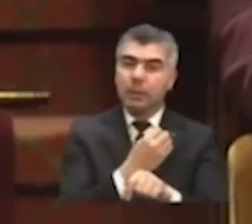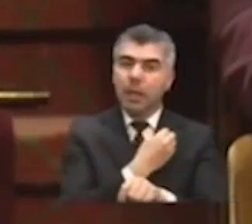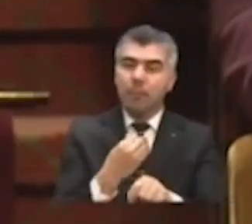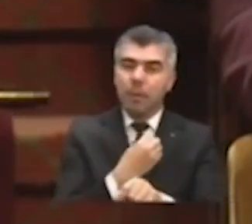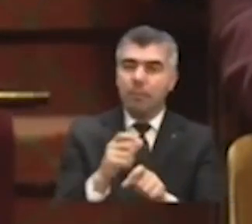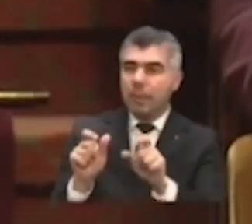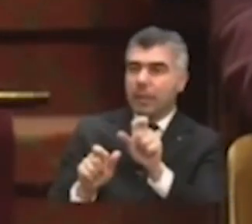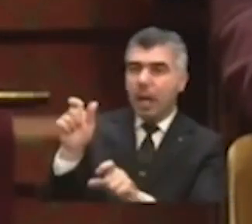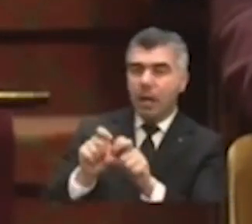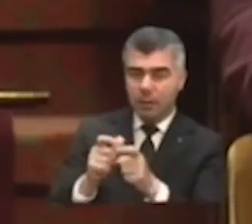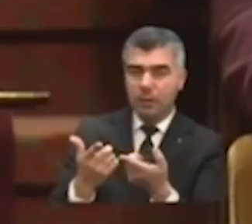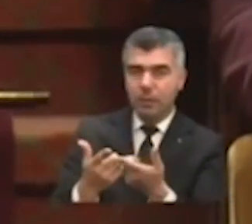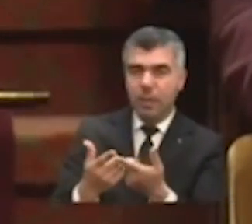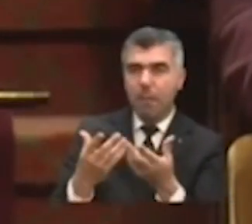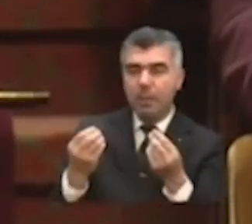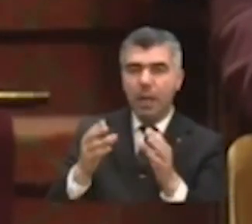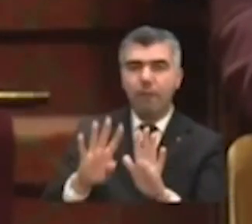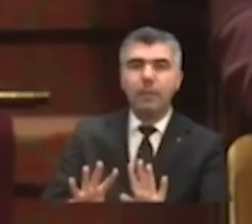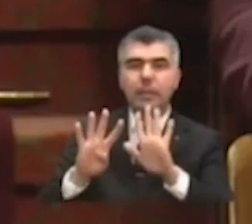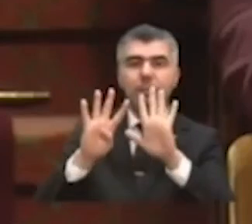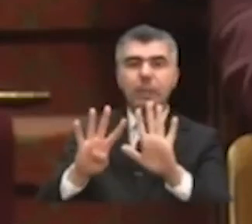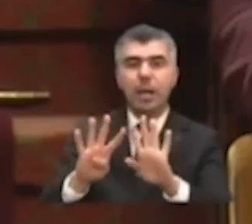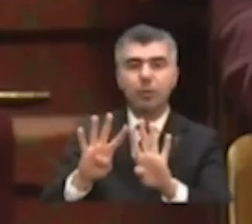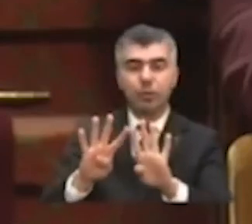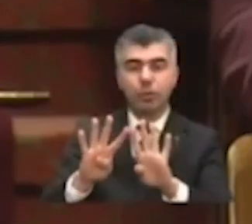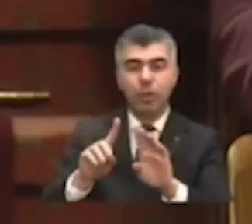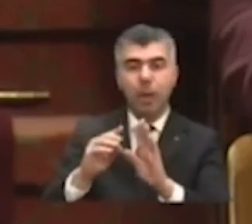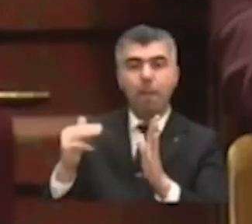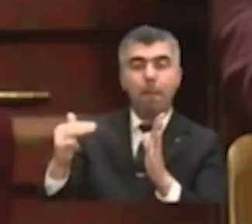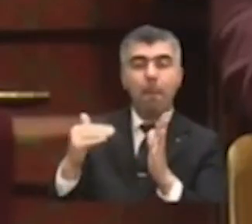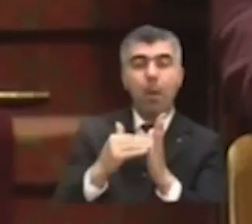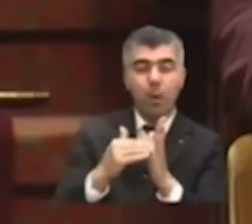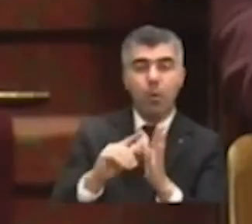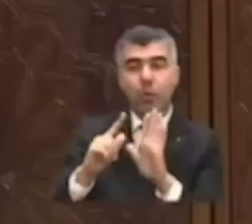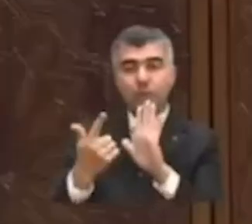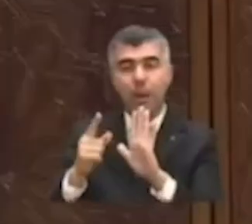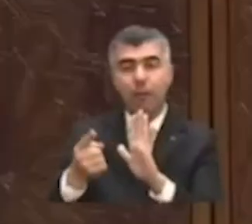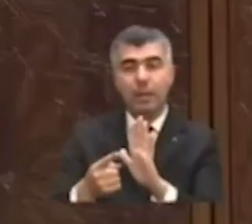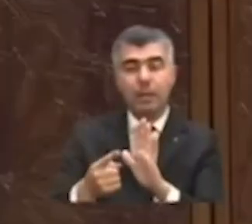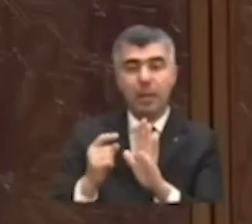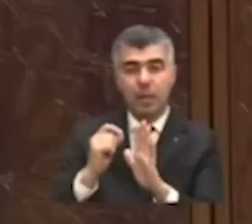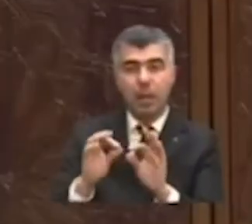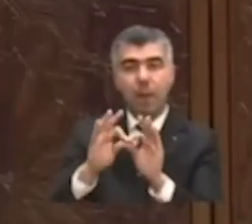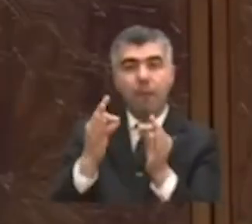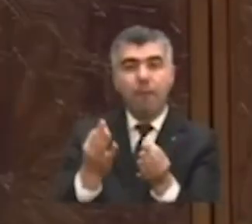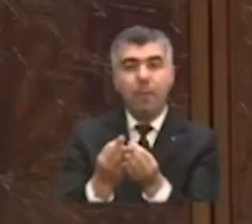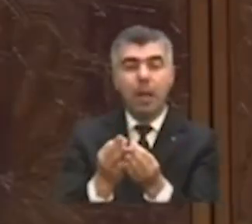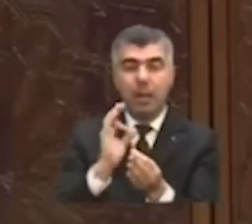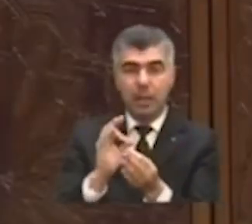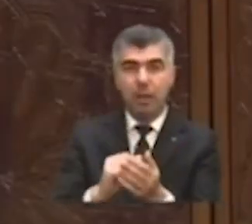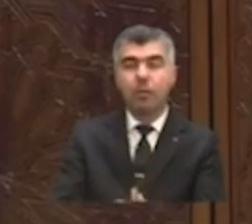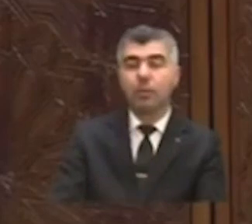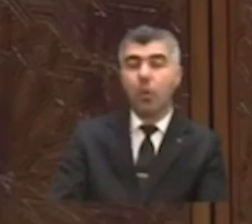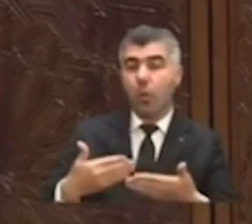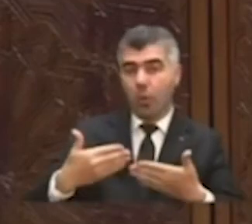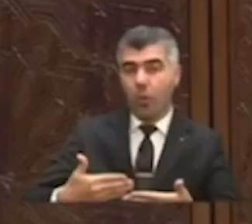كيتمتعوا بها أكثر من 18 مليون من المغاربة، يعني 7.2 مليون أسرة، اليوم في